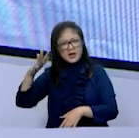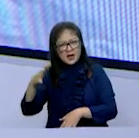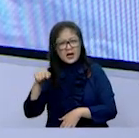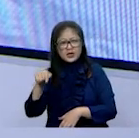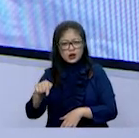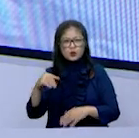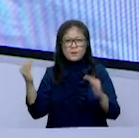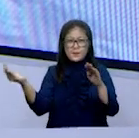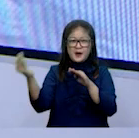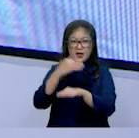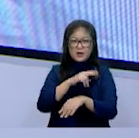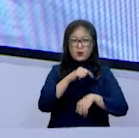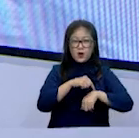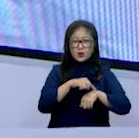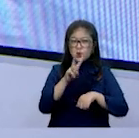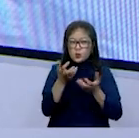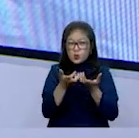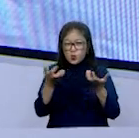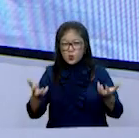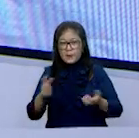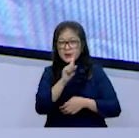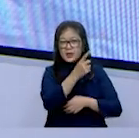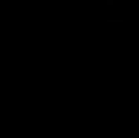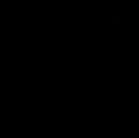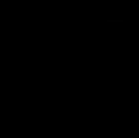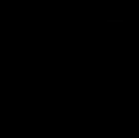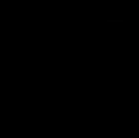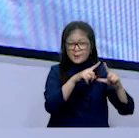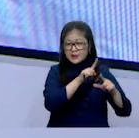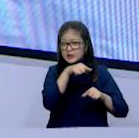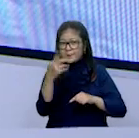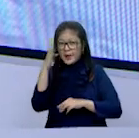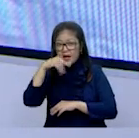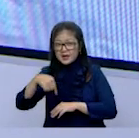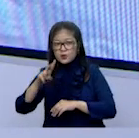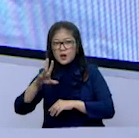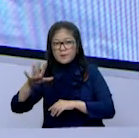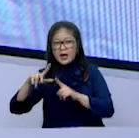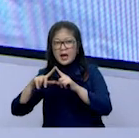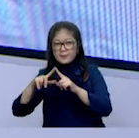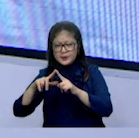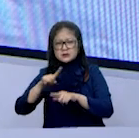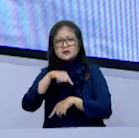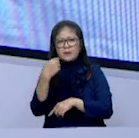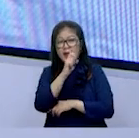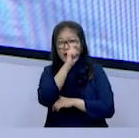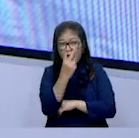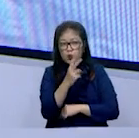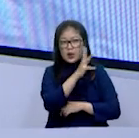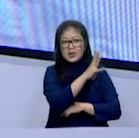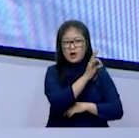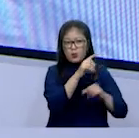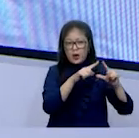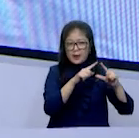terjadi di dua periode pemirsa ini periode pertama adalah 24 April kemudian periode kedua ini pada 30 April